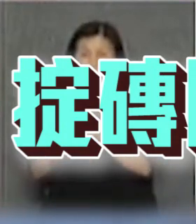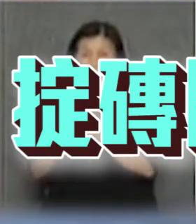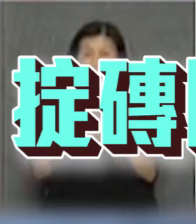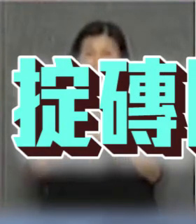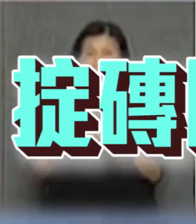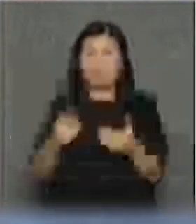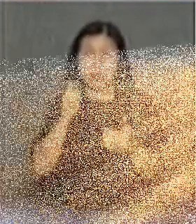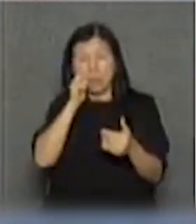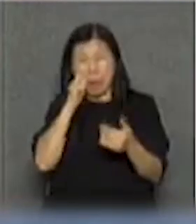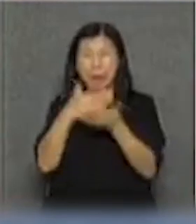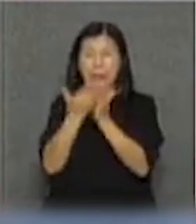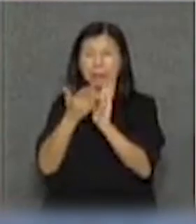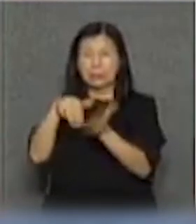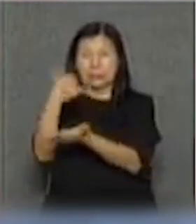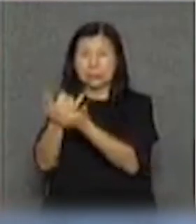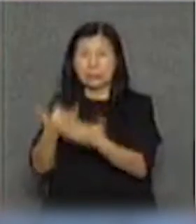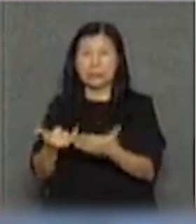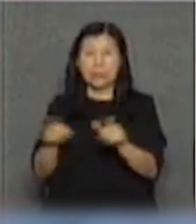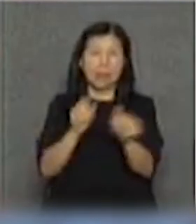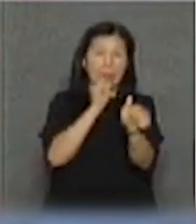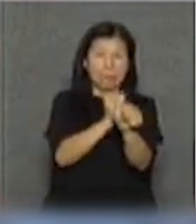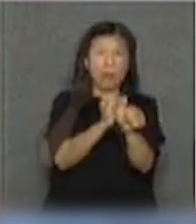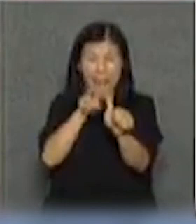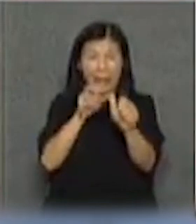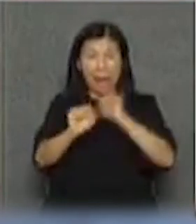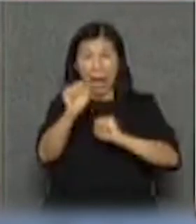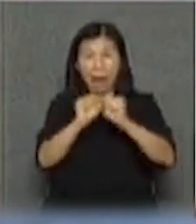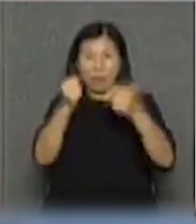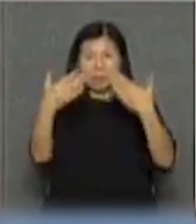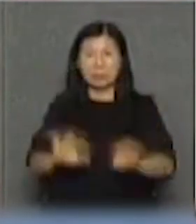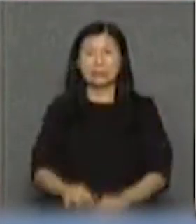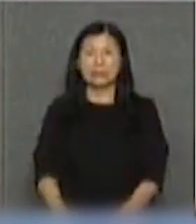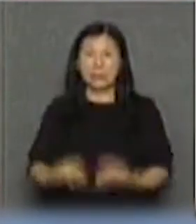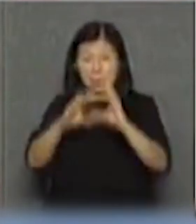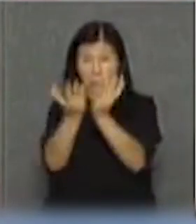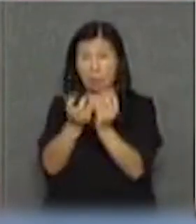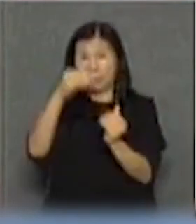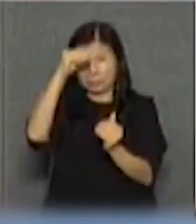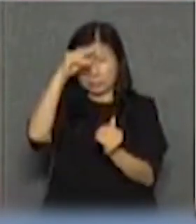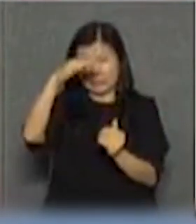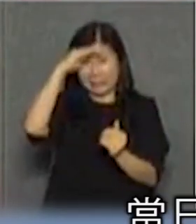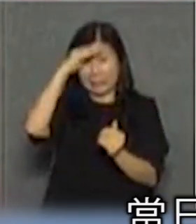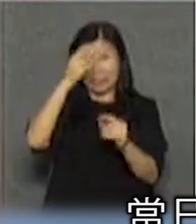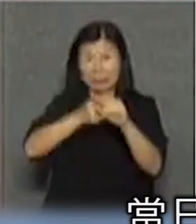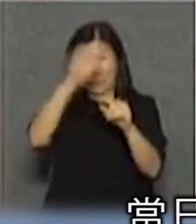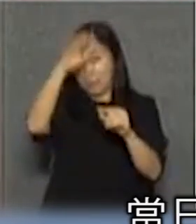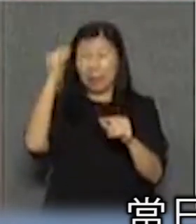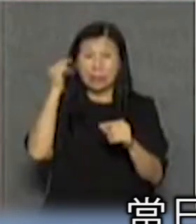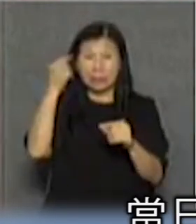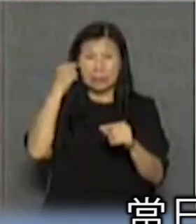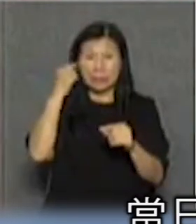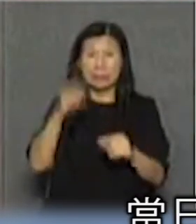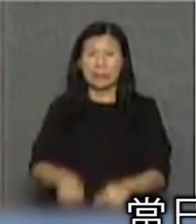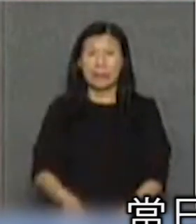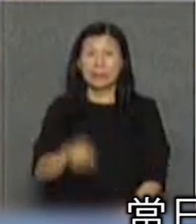生命，判嘅都系感化令啫。一班警员，当然大家明白，当日系的